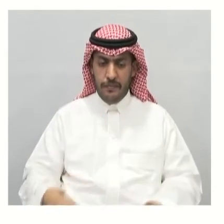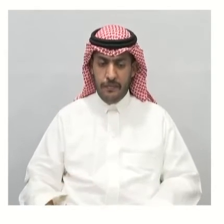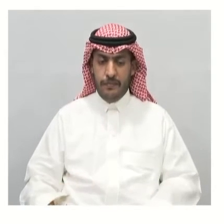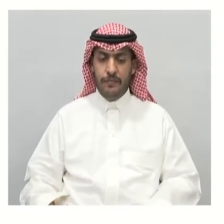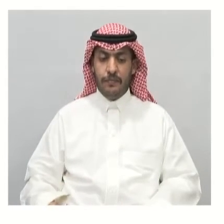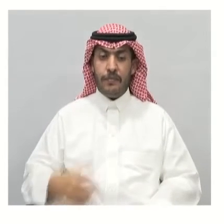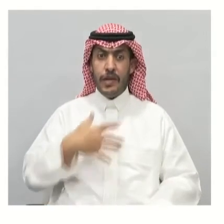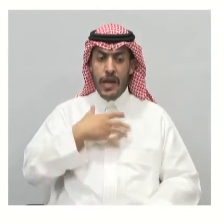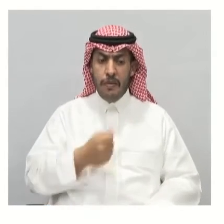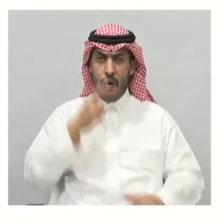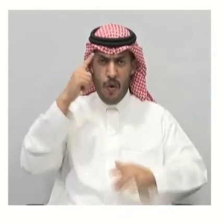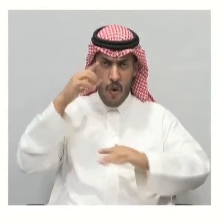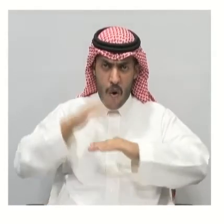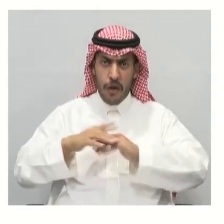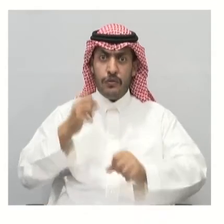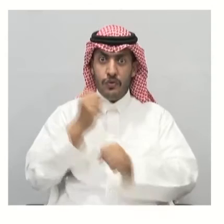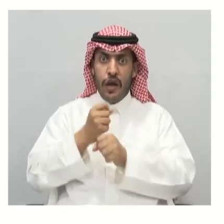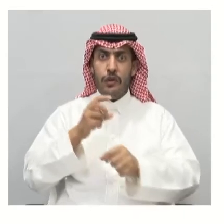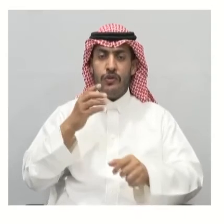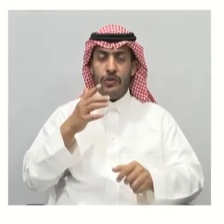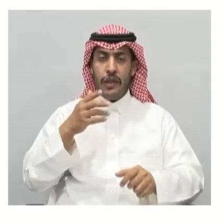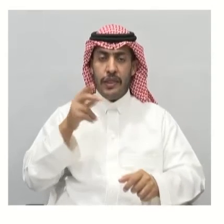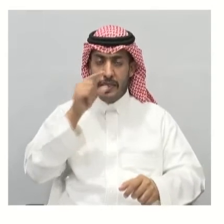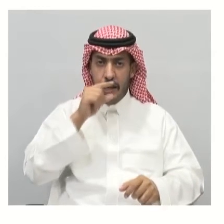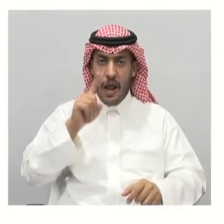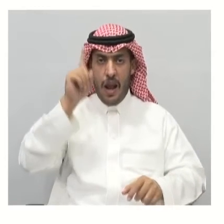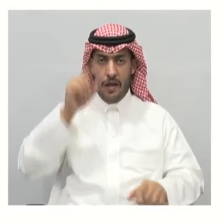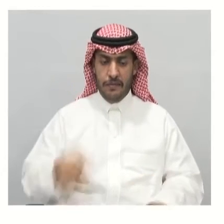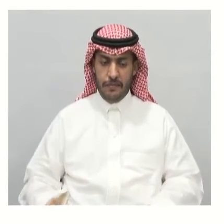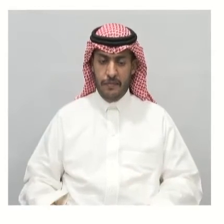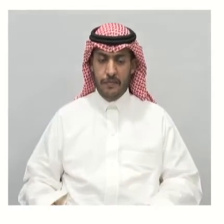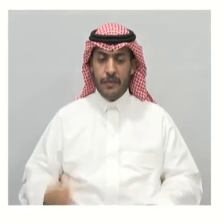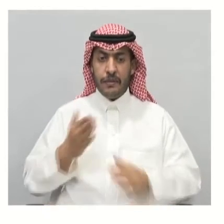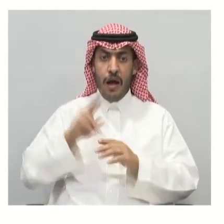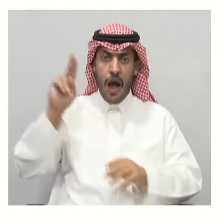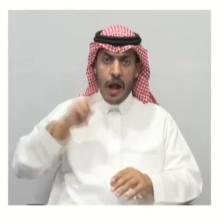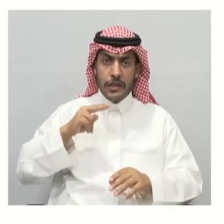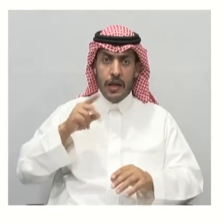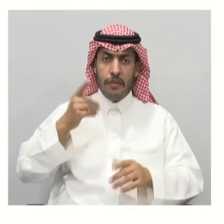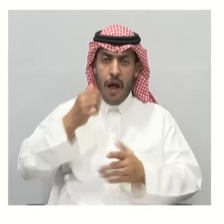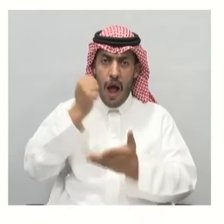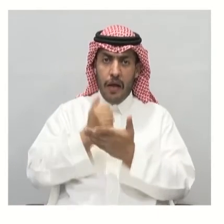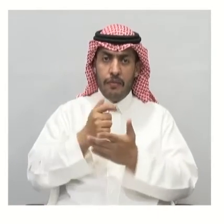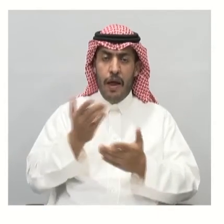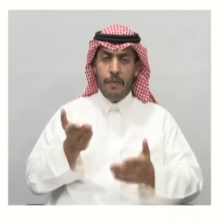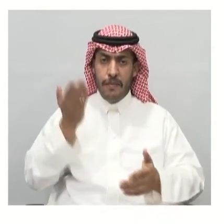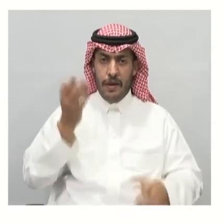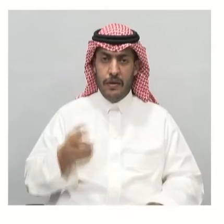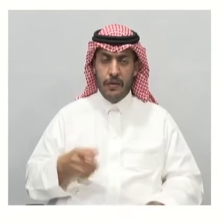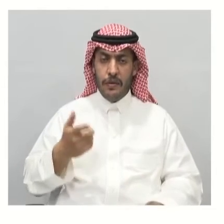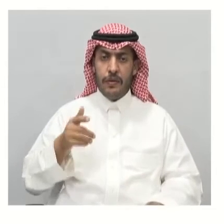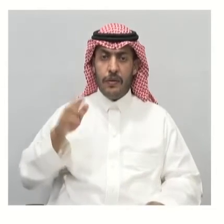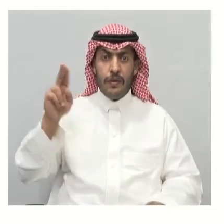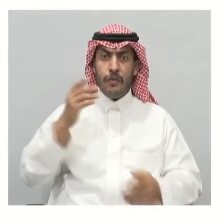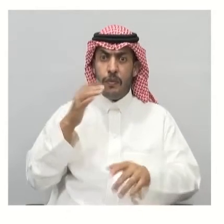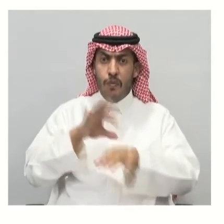الايمان و حسن الخلق والعمل بشريعه الله عز وجل التي ارسل بها خاتم الانبياء المرسل